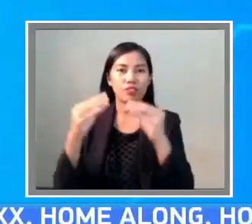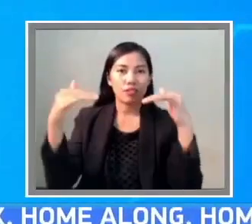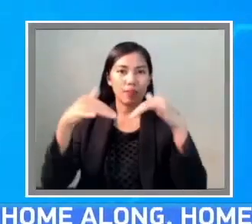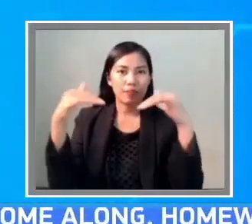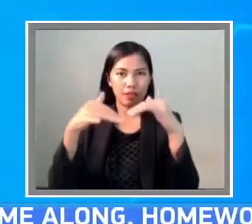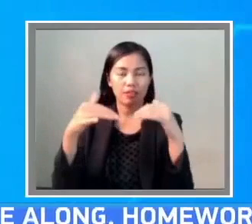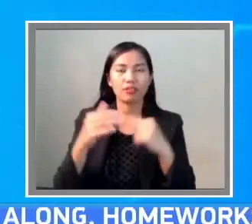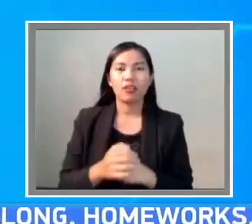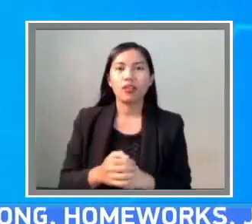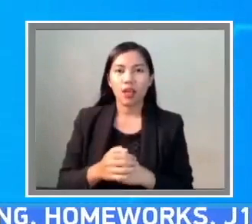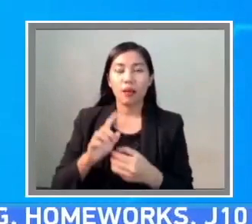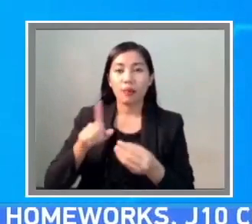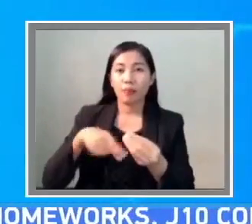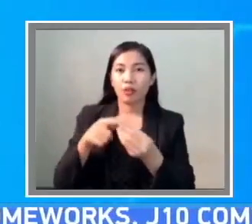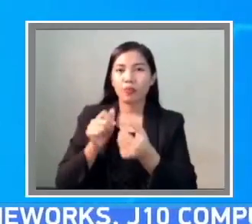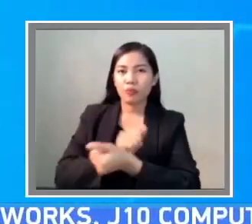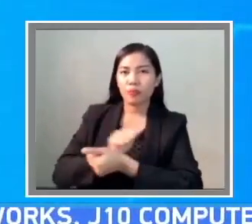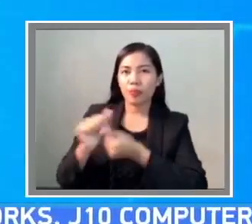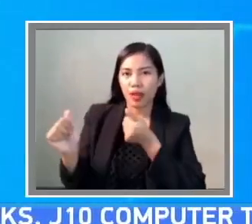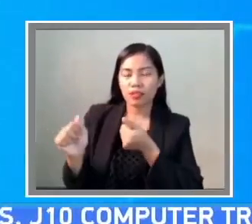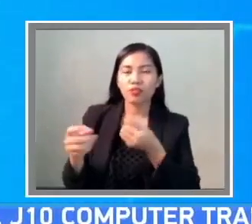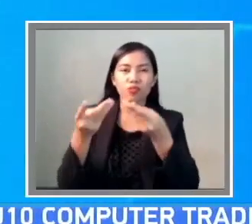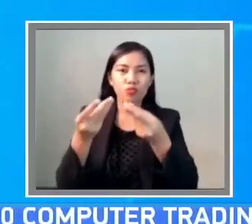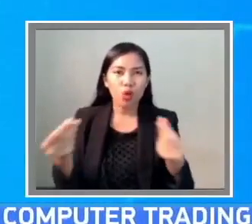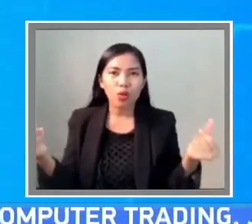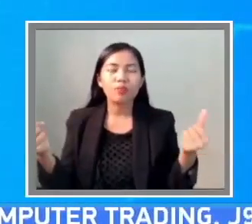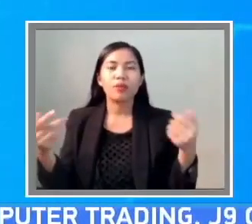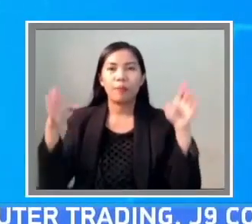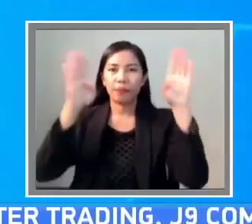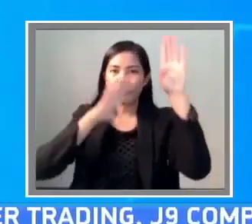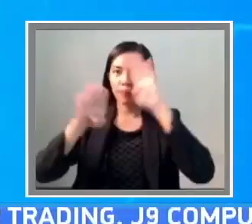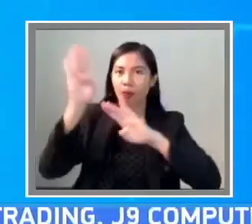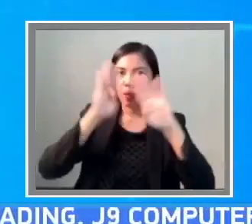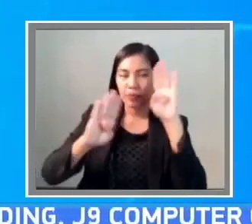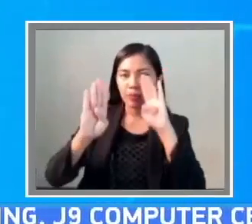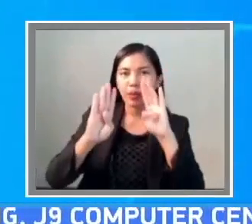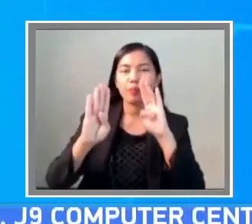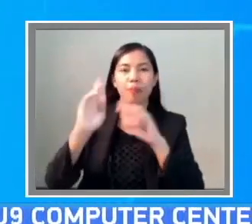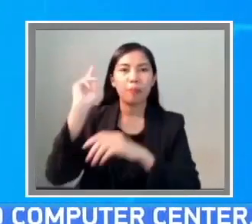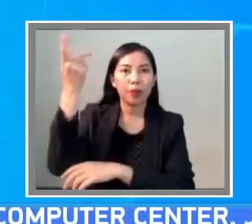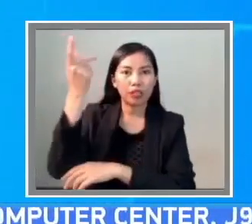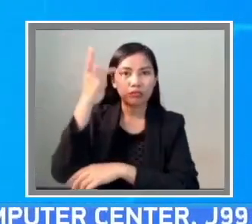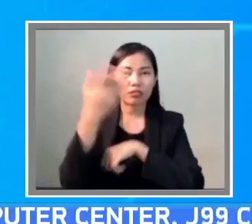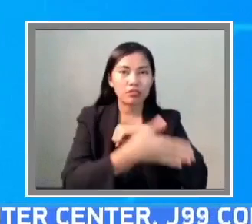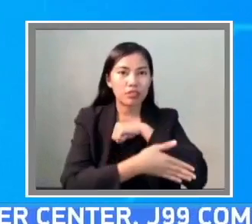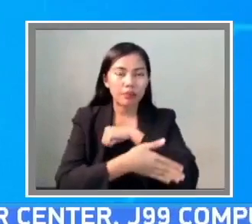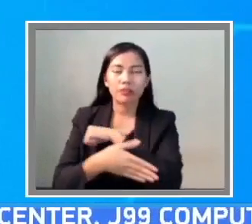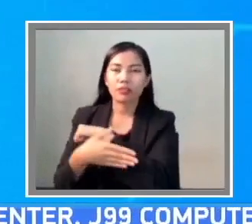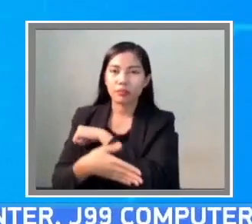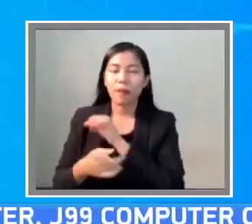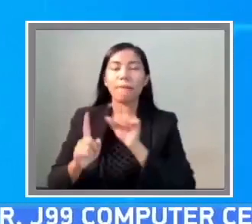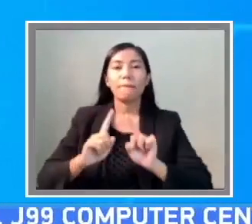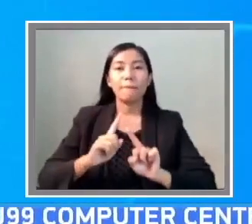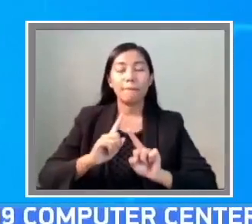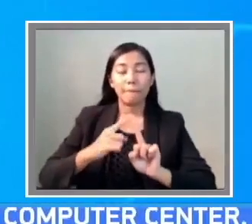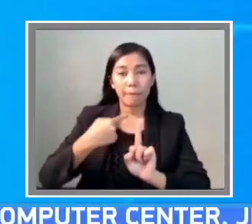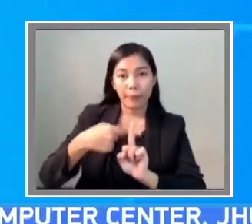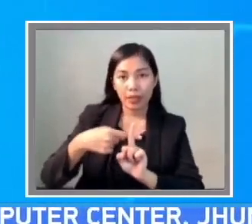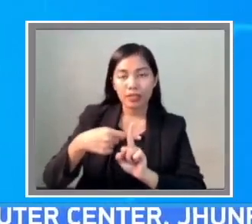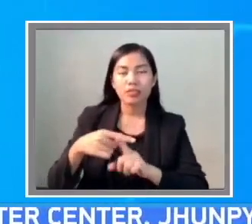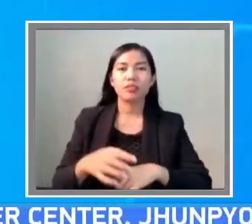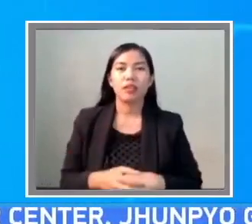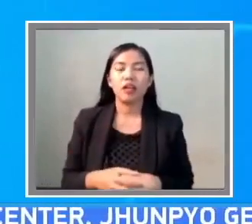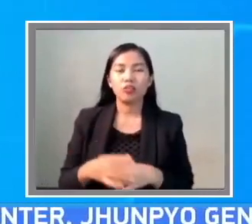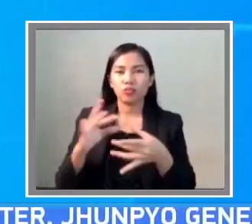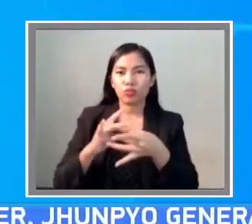sa rehiyon. Nalugod din ang ating gobyerno sa desisyon ng Timor-Leste government tungkol sa asylum application ni suspended